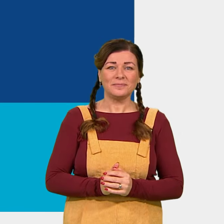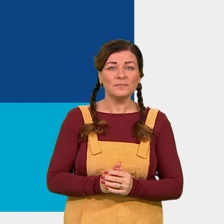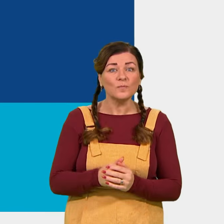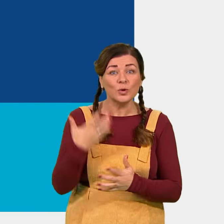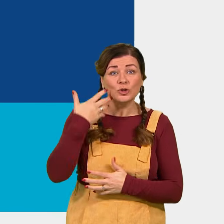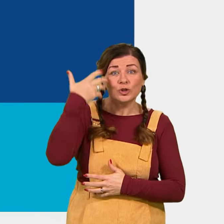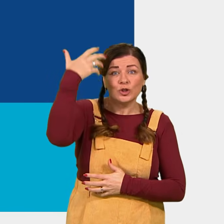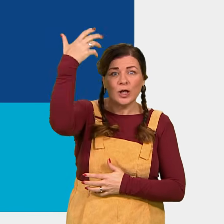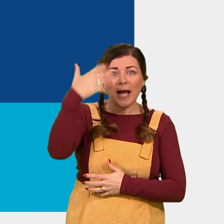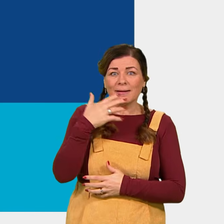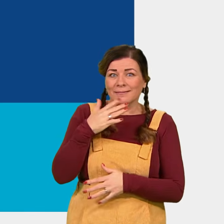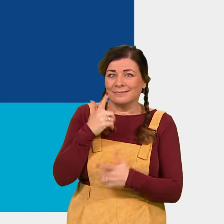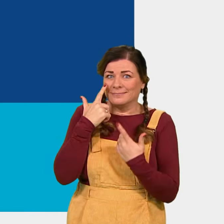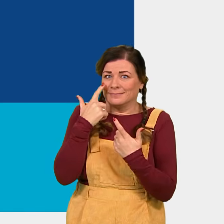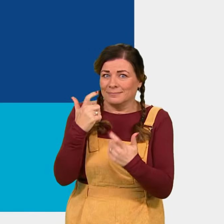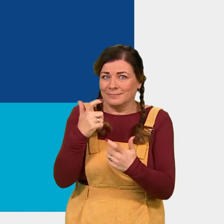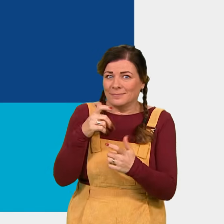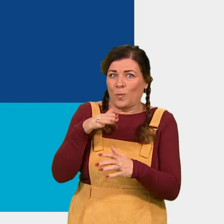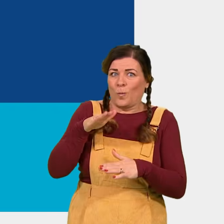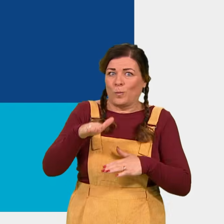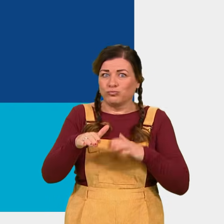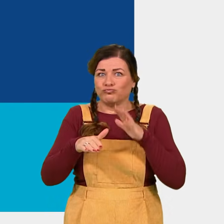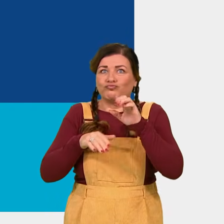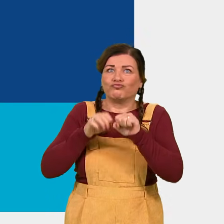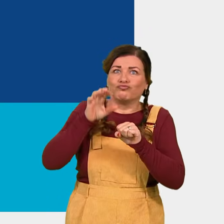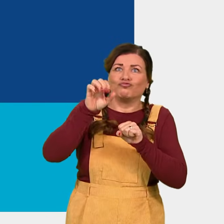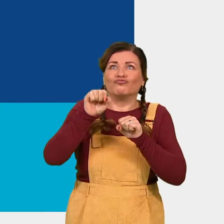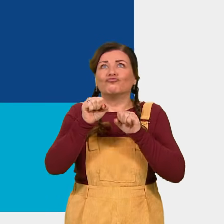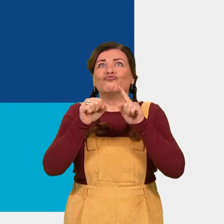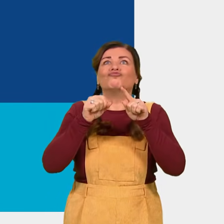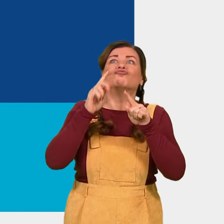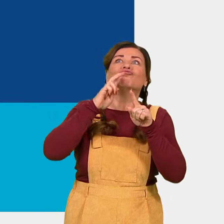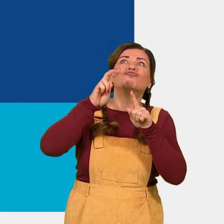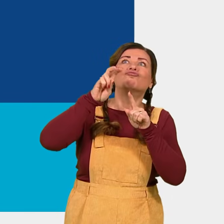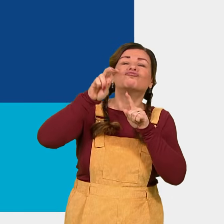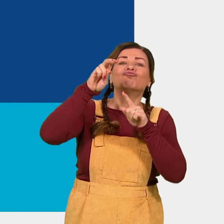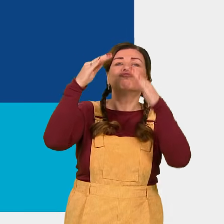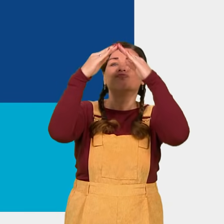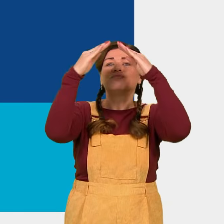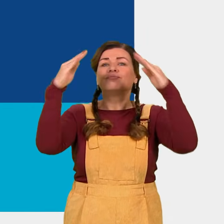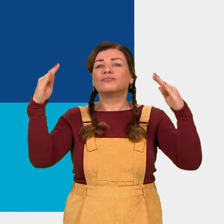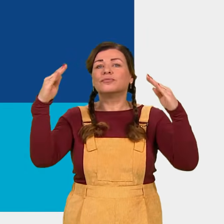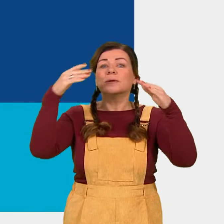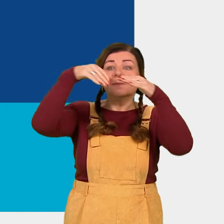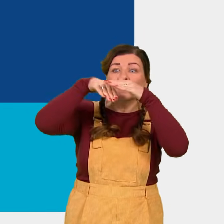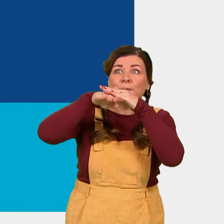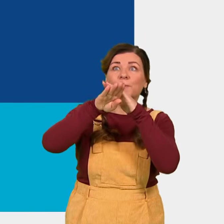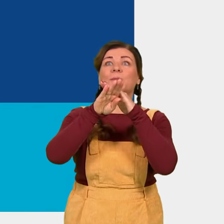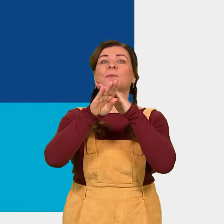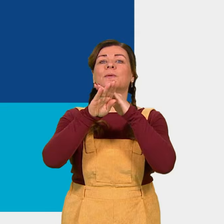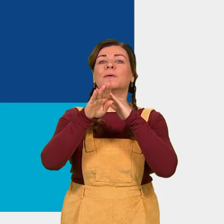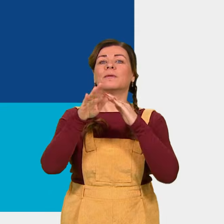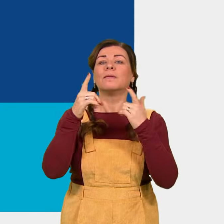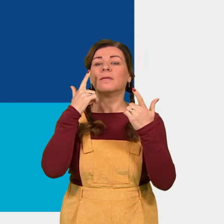Cerddodd Jangle yn ofalus i fyny'r grisiau yn y tywyllwch ac i mewn â hi yn ara